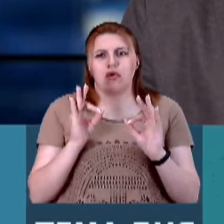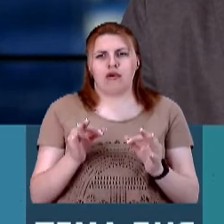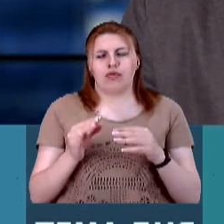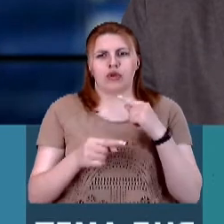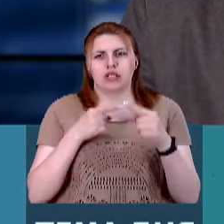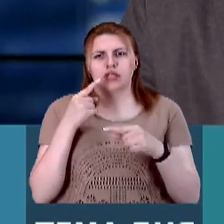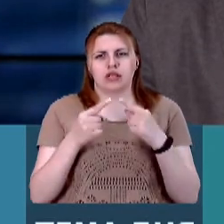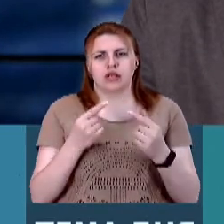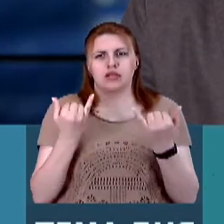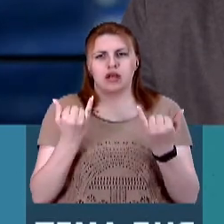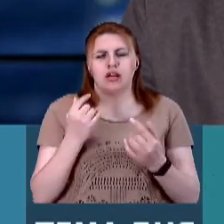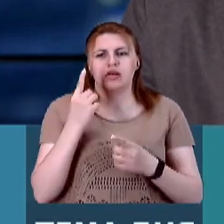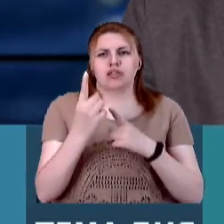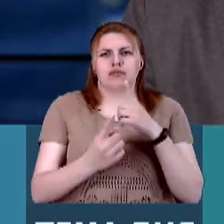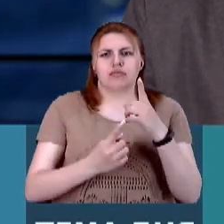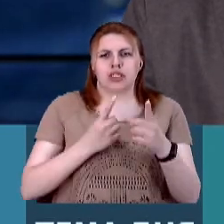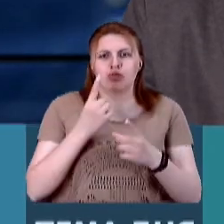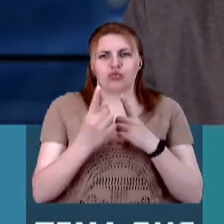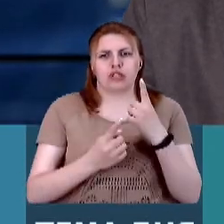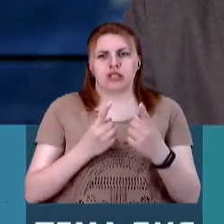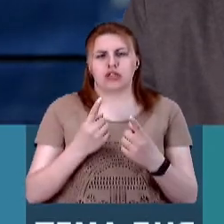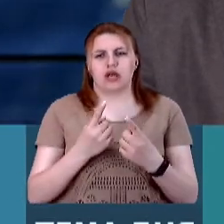зараз змінюється зовнішня